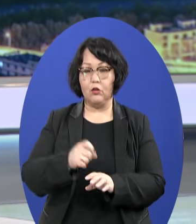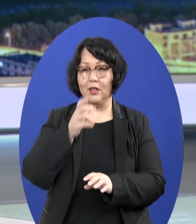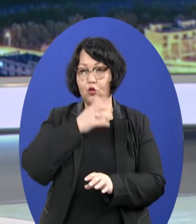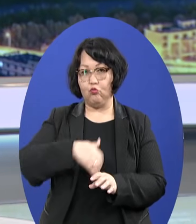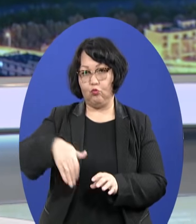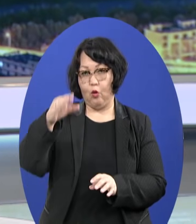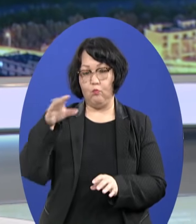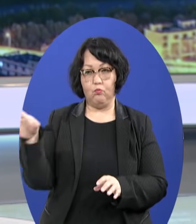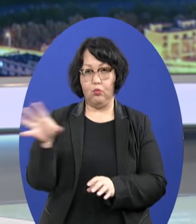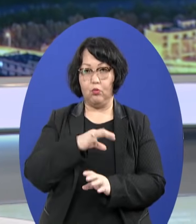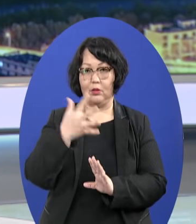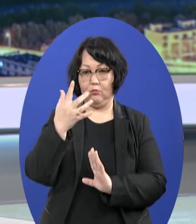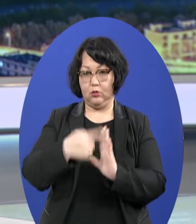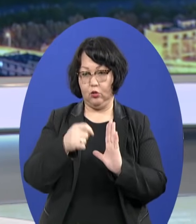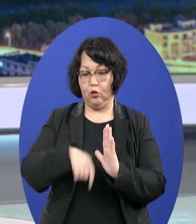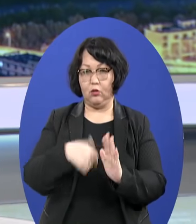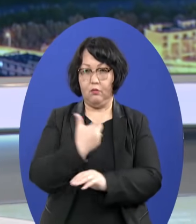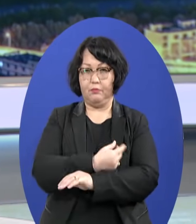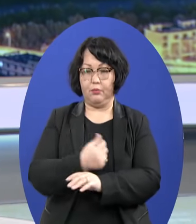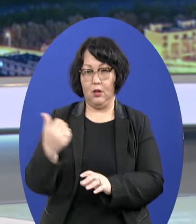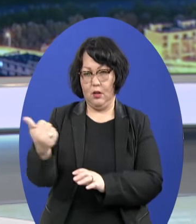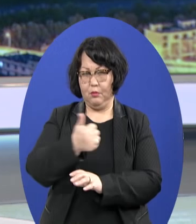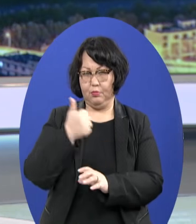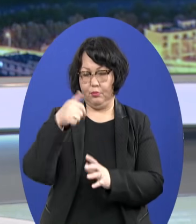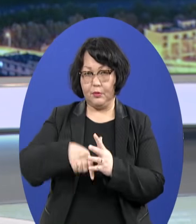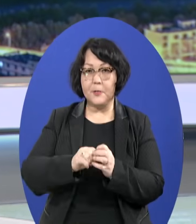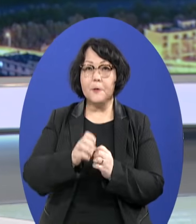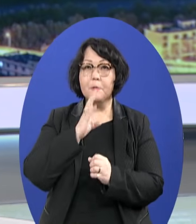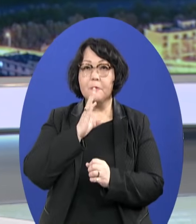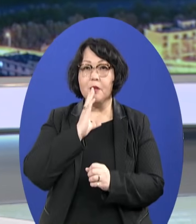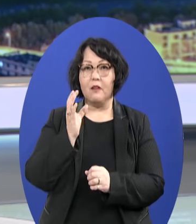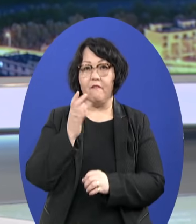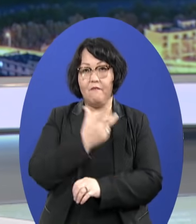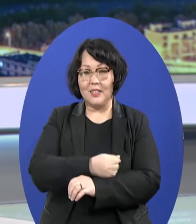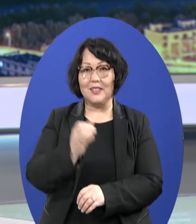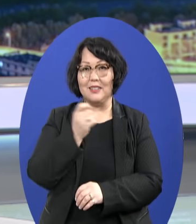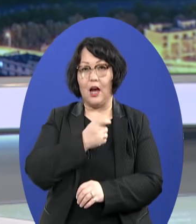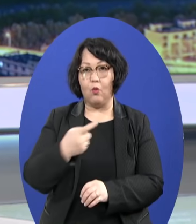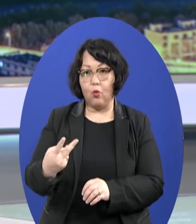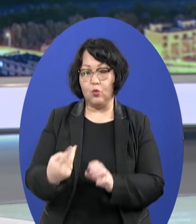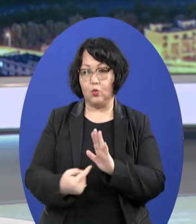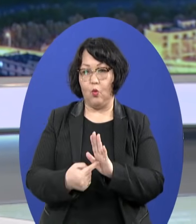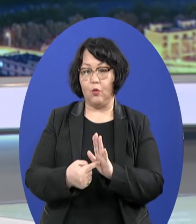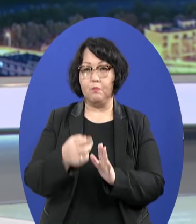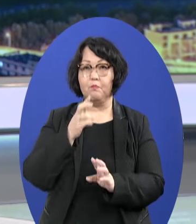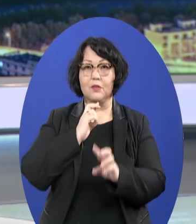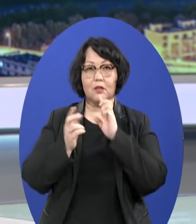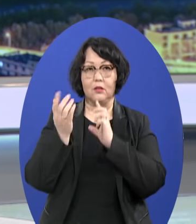дугаар сарда багтааж бүрэн вакцинд хамруулахар төлөвлөд байна. За вакцины санхүүжилтийн тал дээр хүндрэл байхгүй гэж сангийн сайд